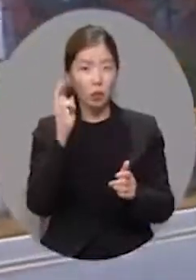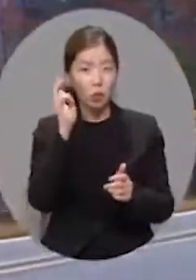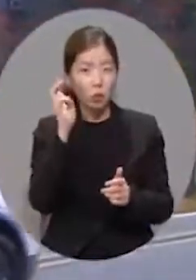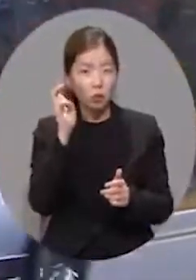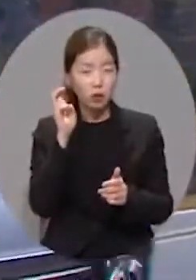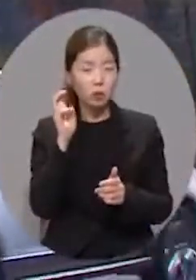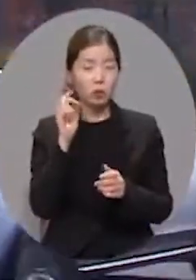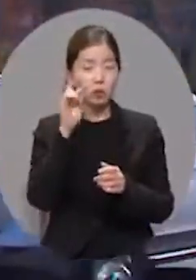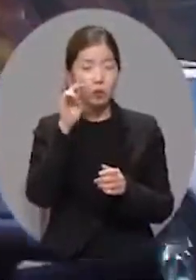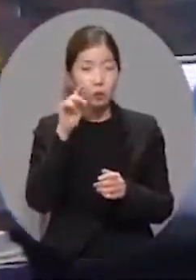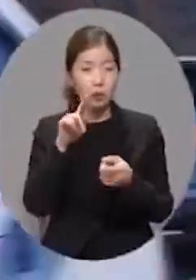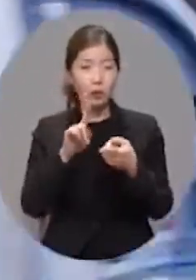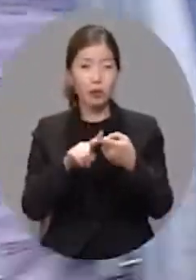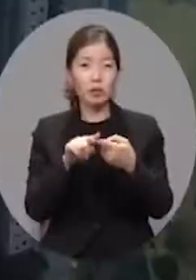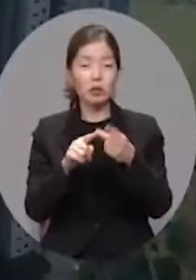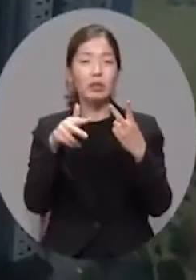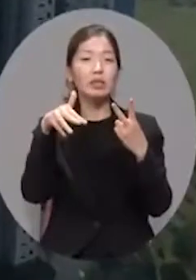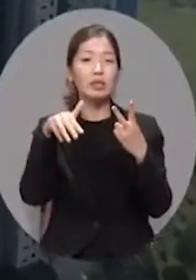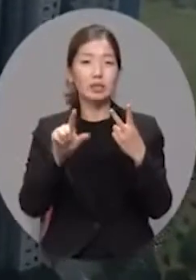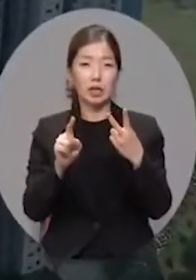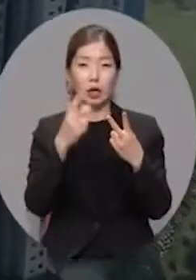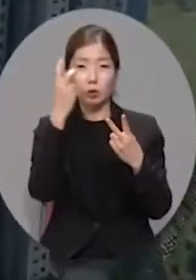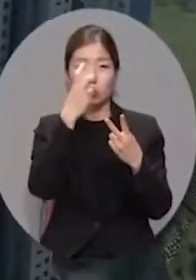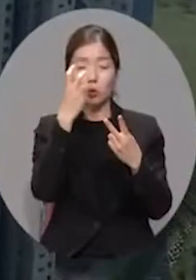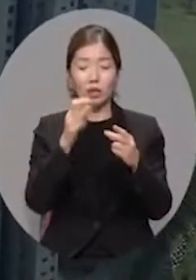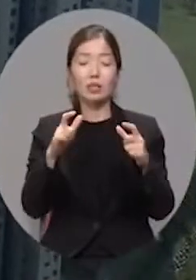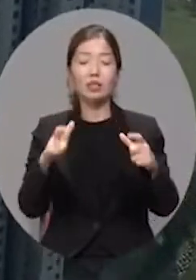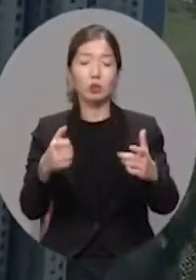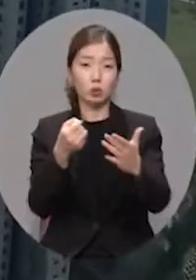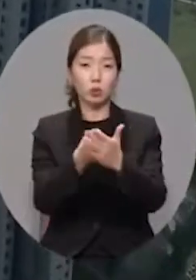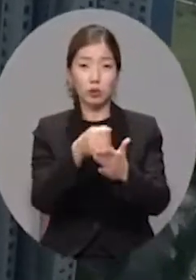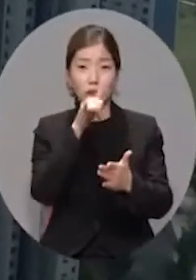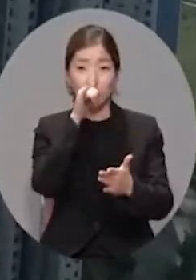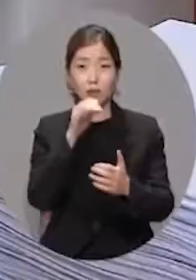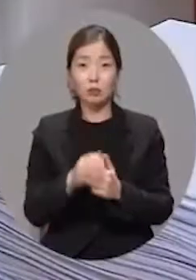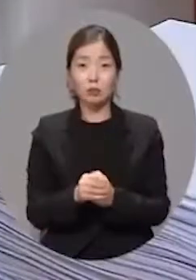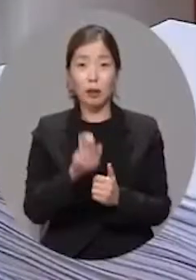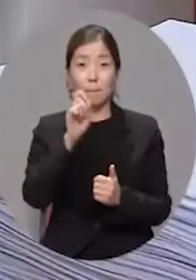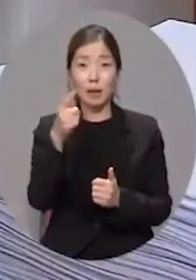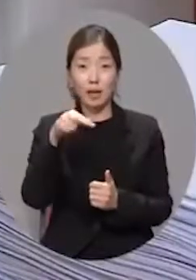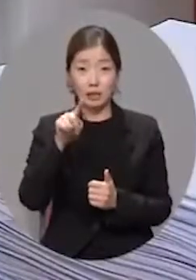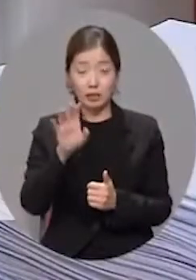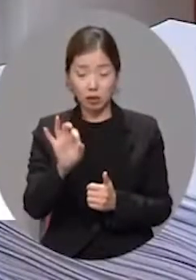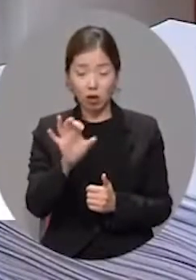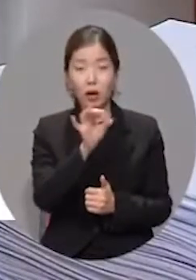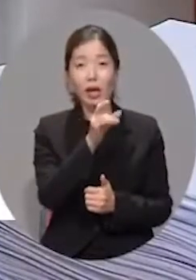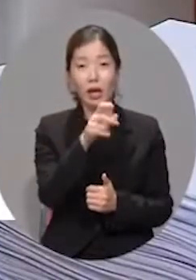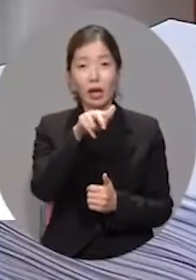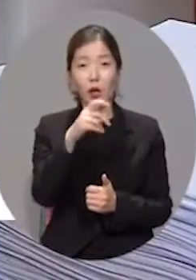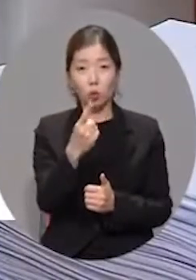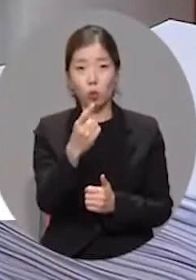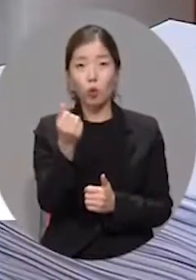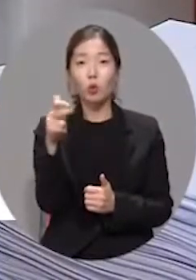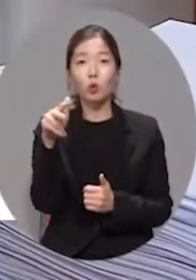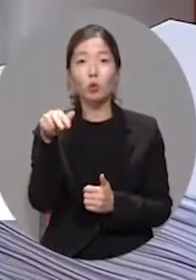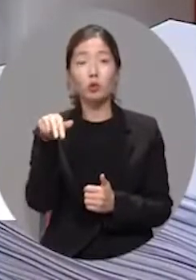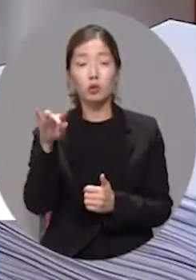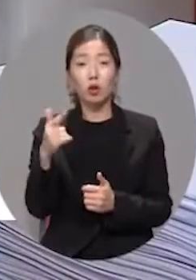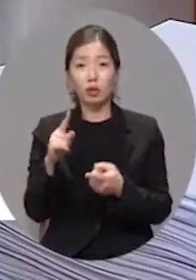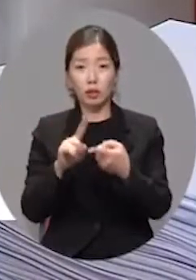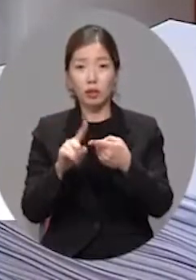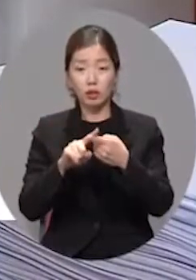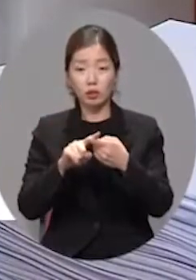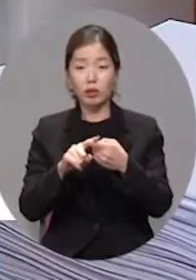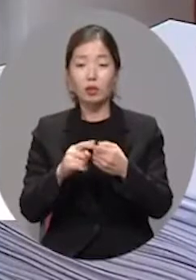모를 가능성에 대비해 2차 조사 지역으로 지정했습니다. 만성지구, 에코시티, 효천지구는 이제